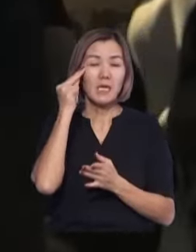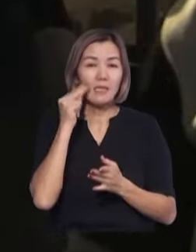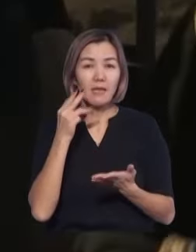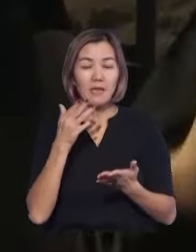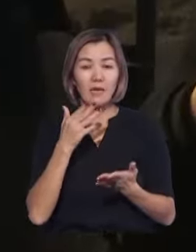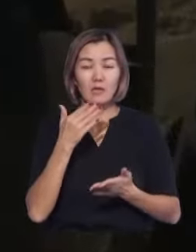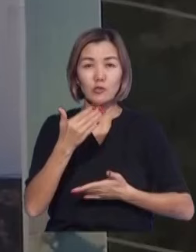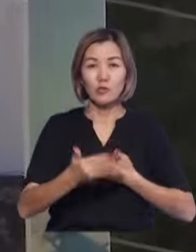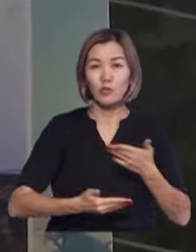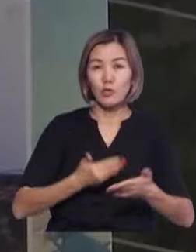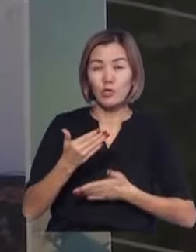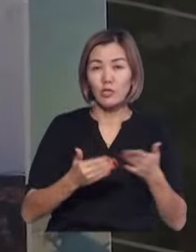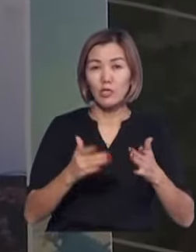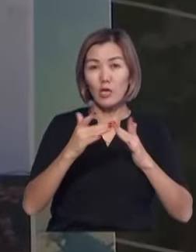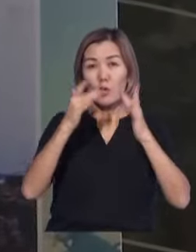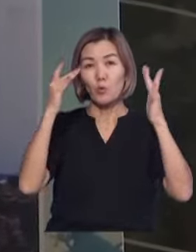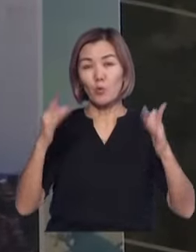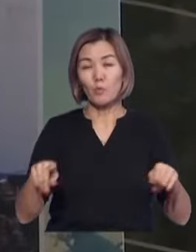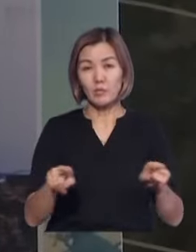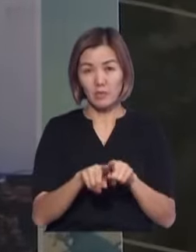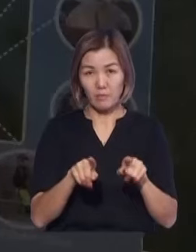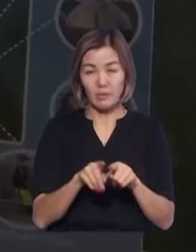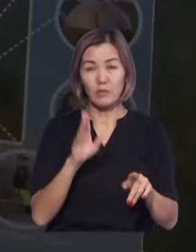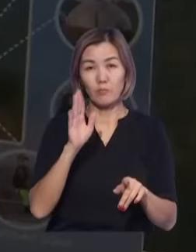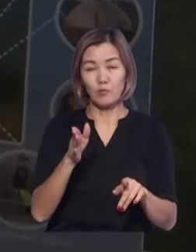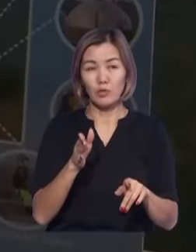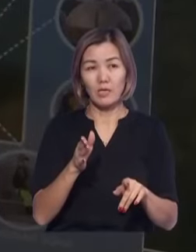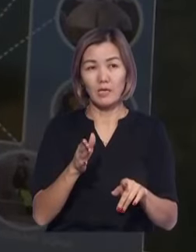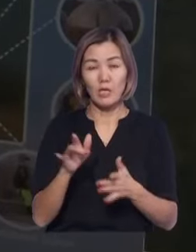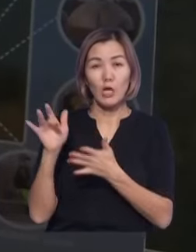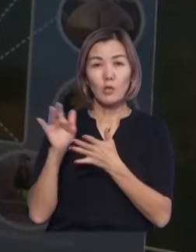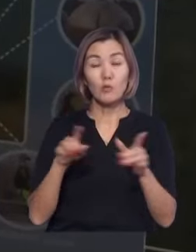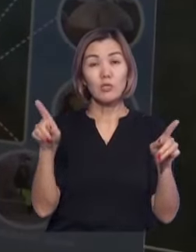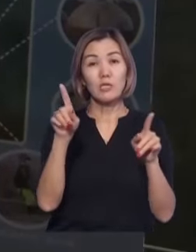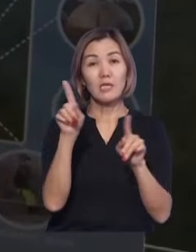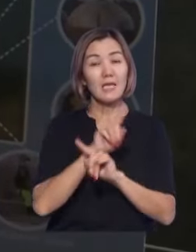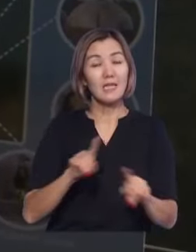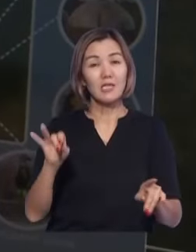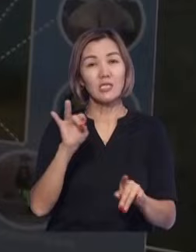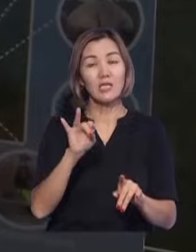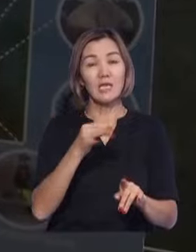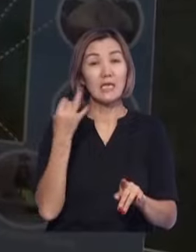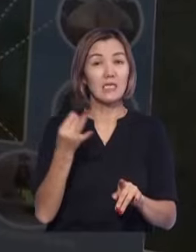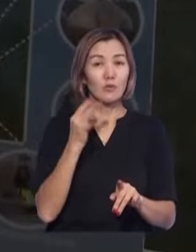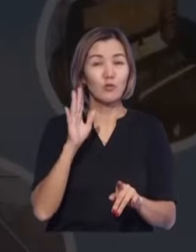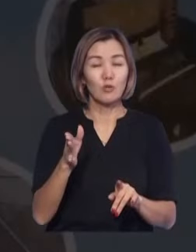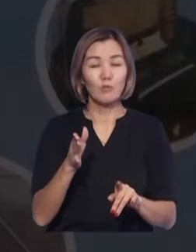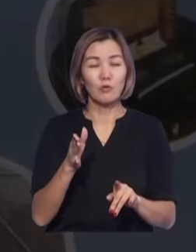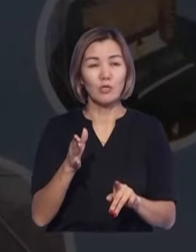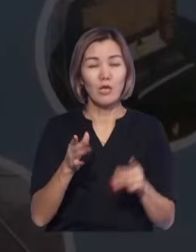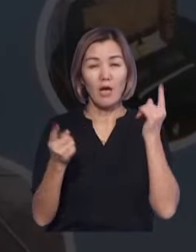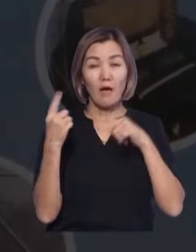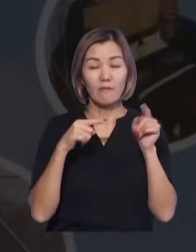жері шытынап тұратын аспалы көпірдің дәл өзі. Туристерге ерекше қызығушылық тудырары анық дейді жоба